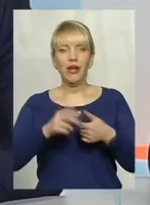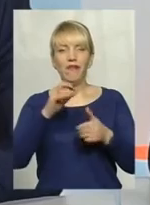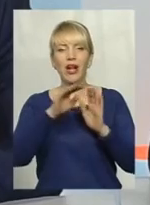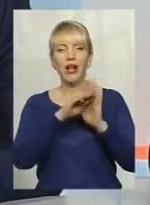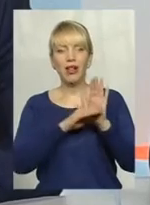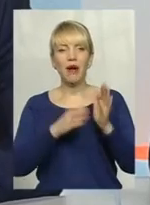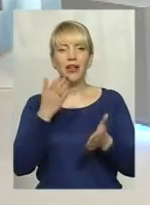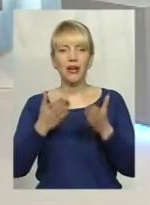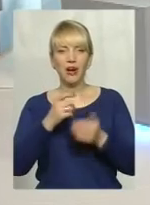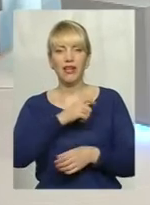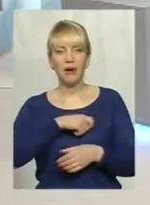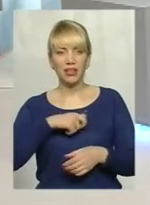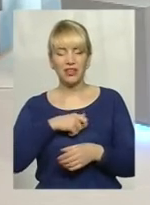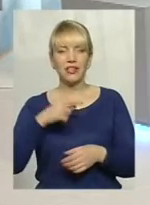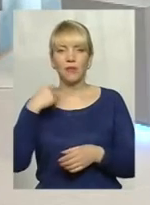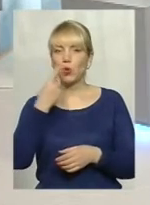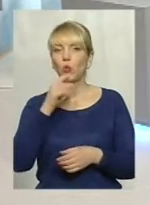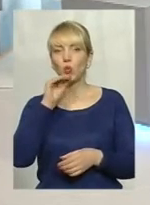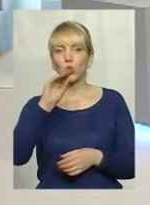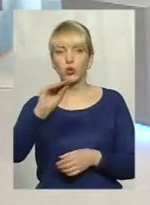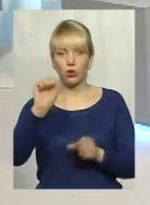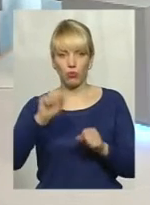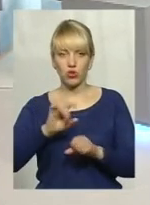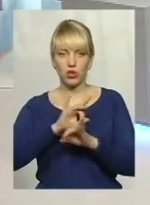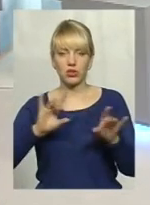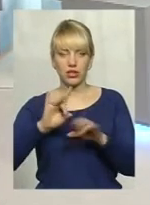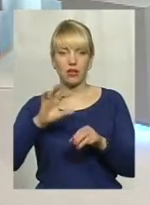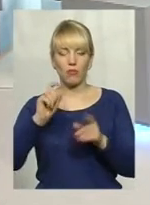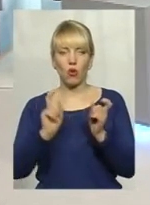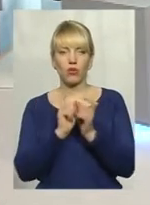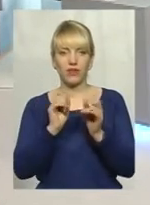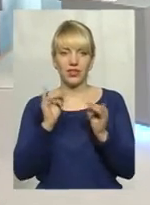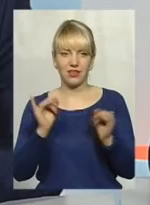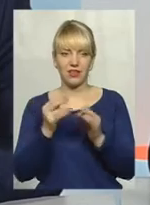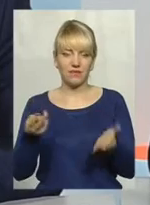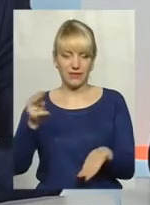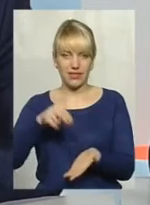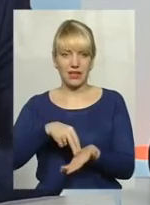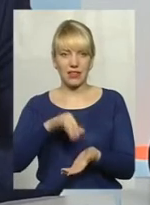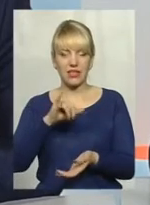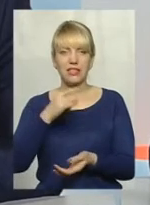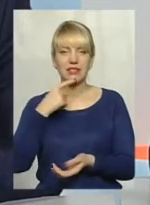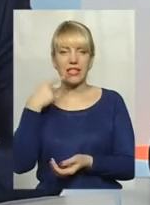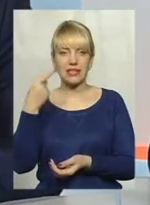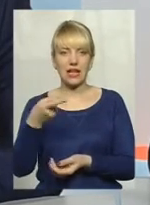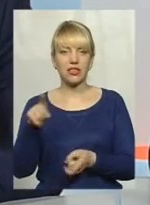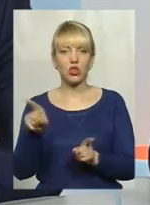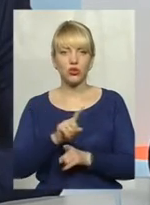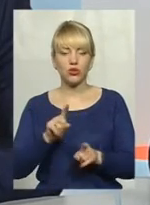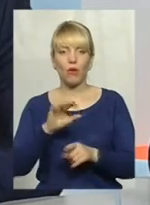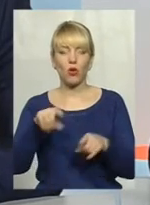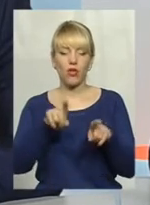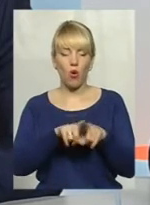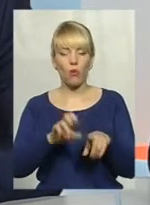регламентах, що депутат може усно заявити про конфлікт інтересів. Тобто встати і сказати, що по такому-то питанню